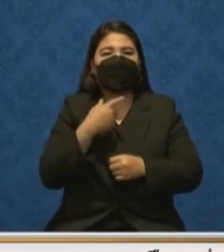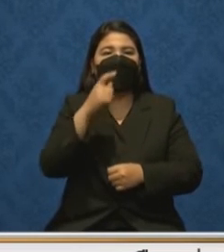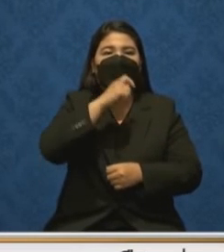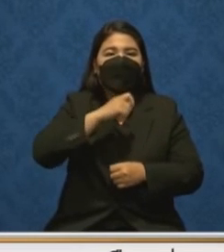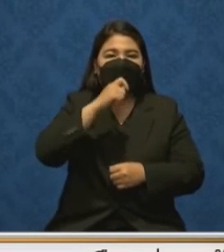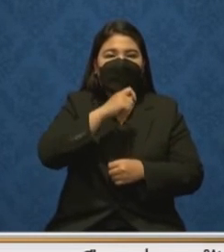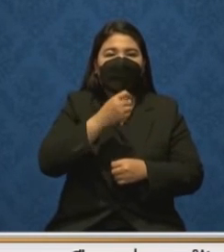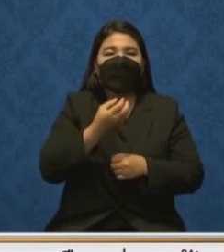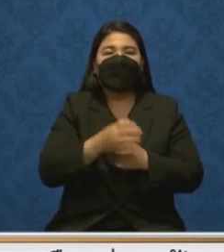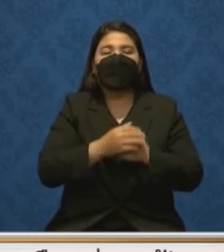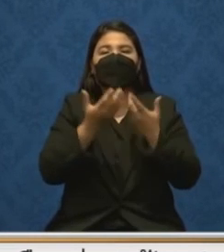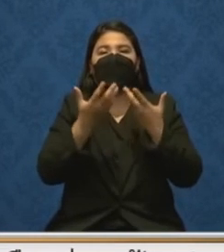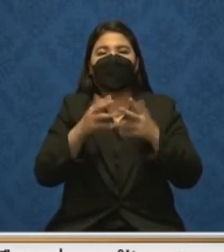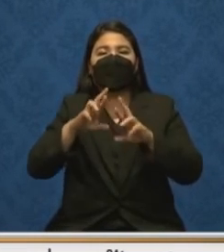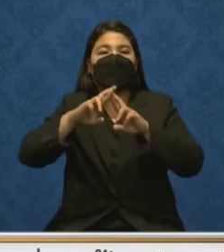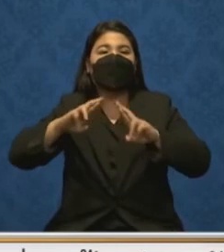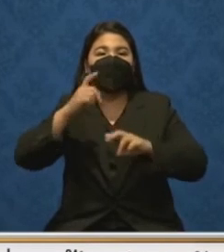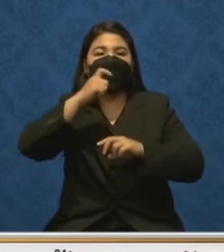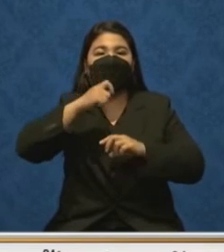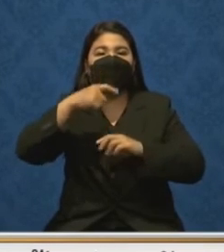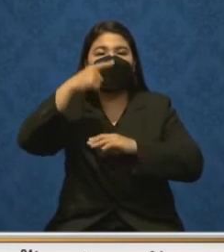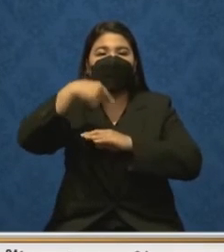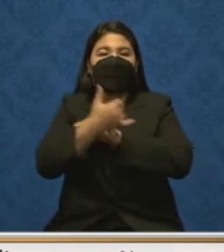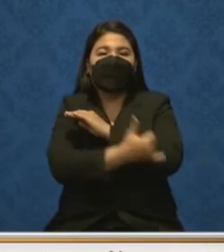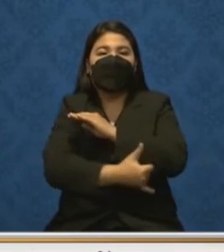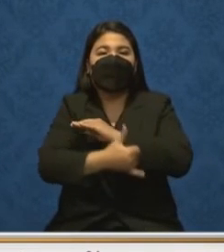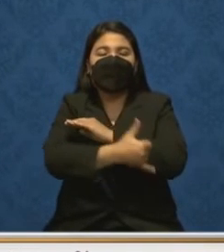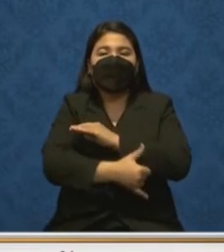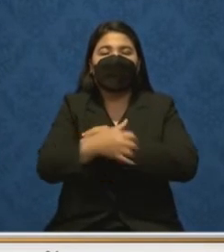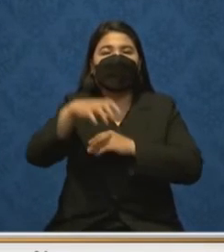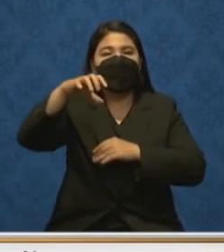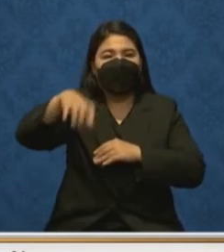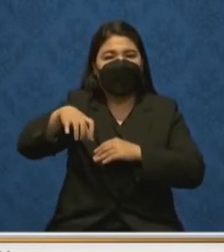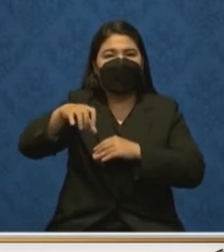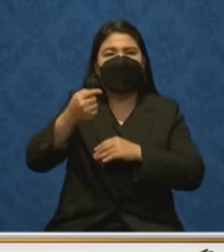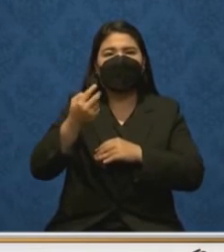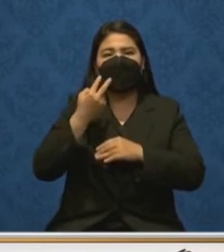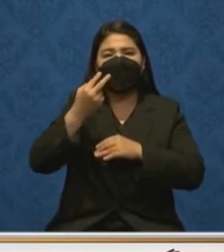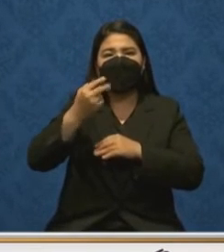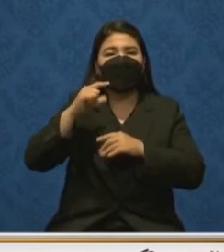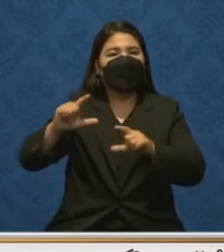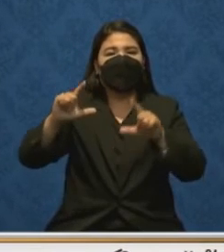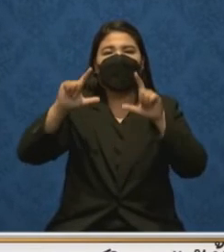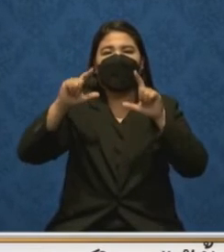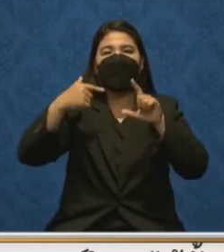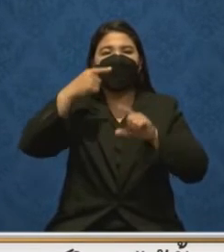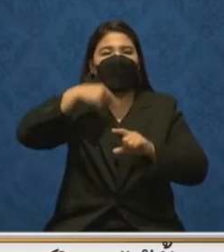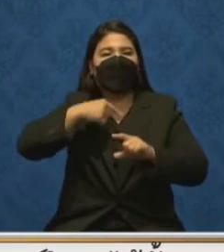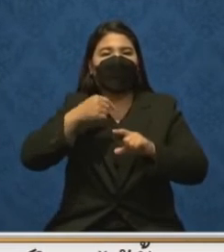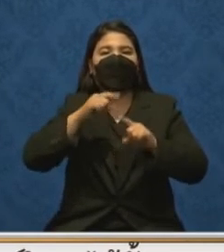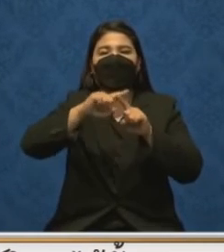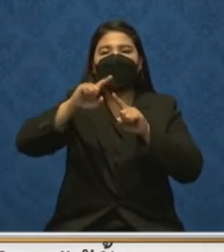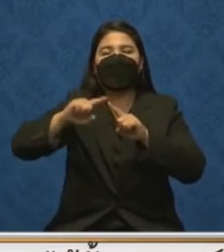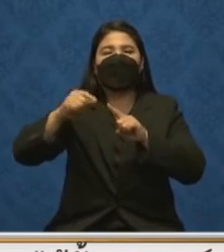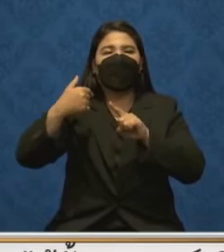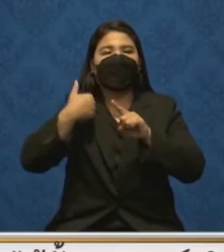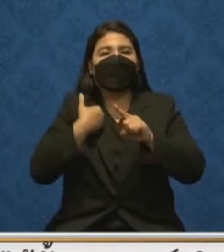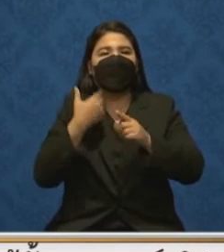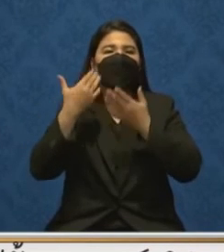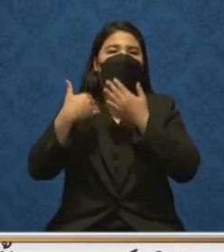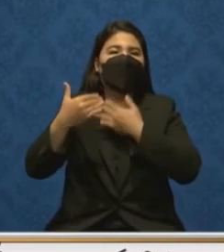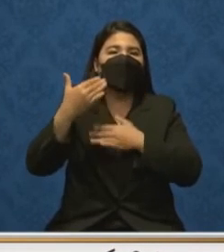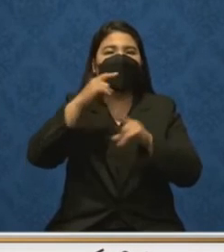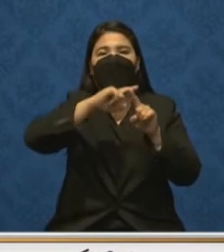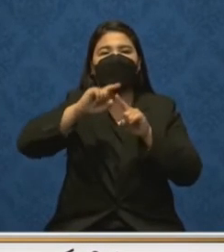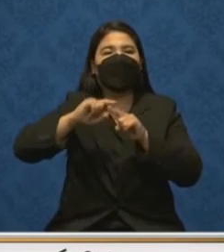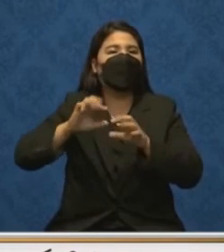กับร้านอาหารไทยในต่ประเทศจะต้องคงเอกลัษความเป็นไทยมีสินค้าทยมี Story มีเรื่องราวอะไรต